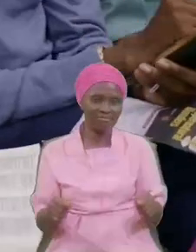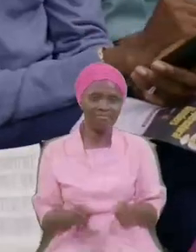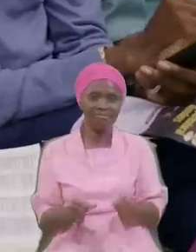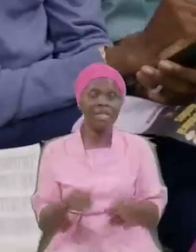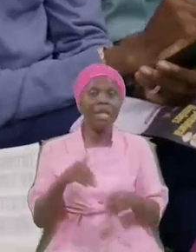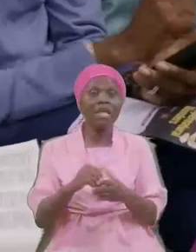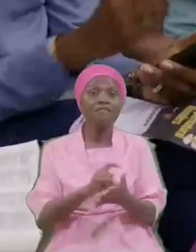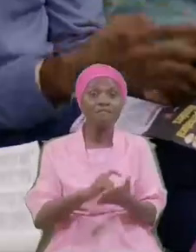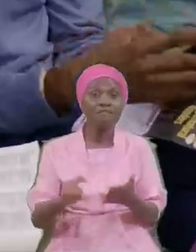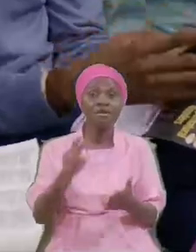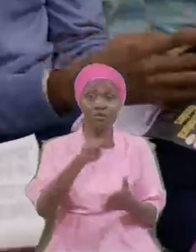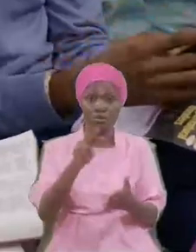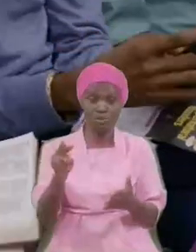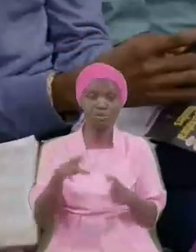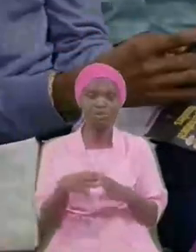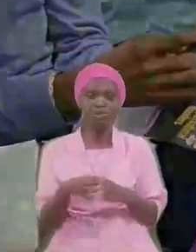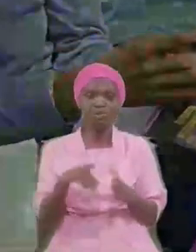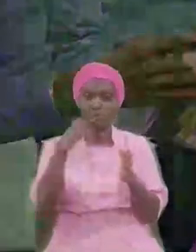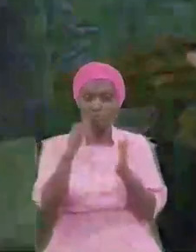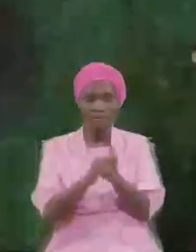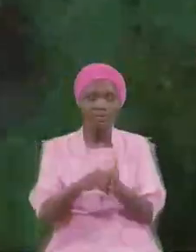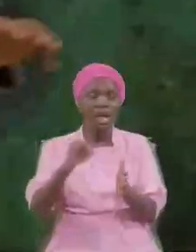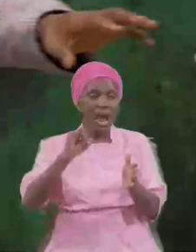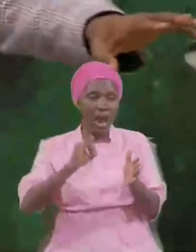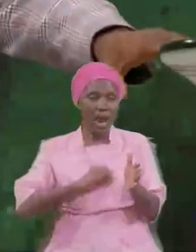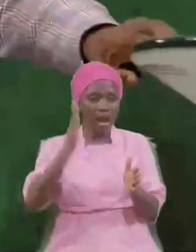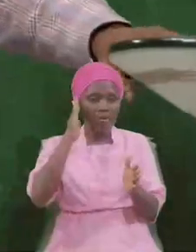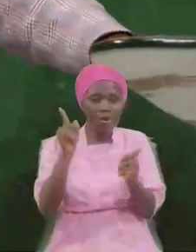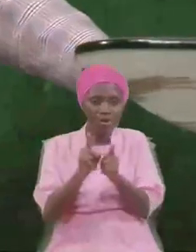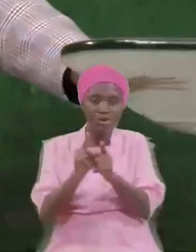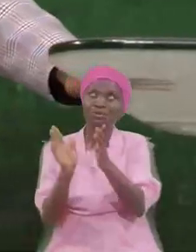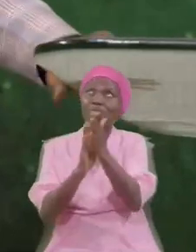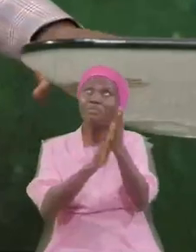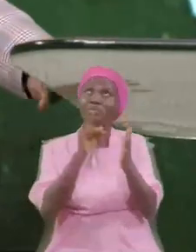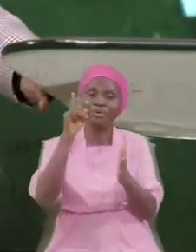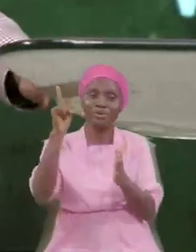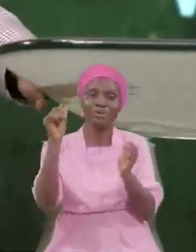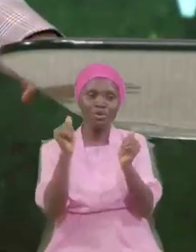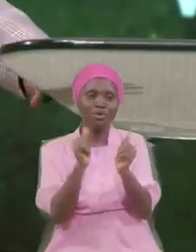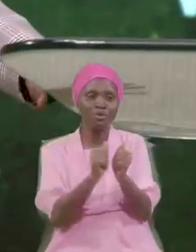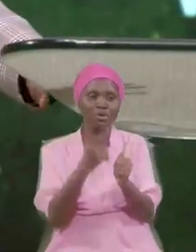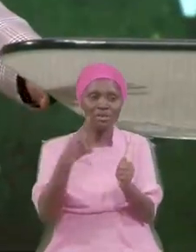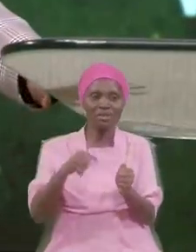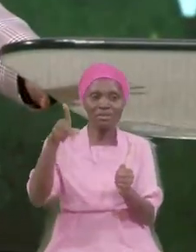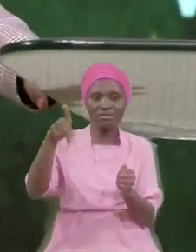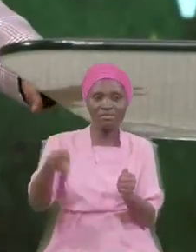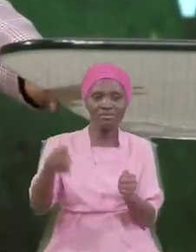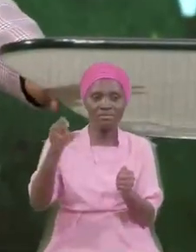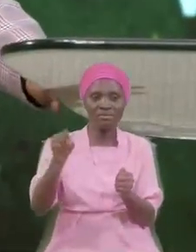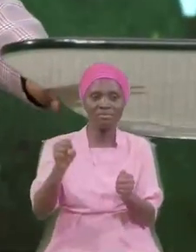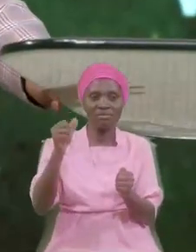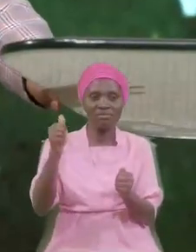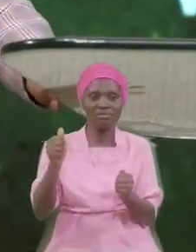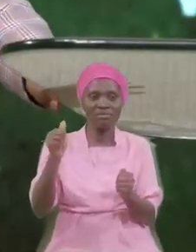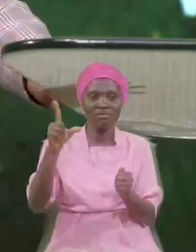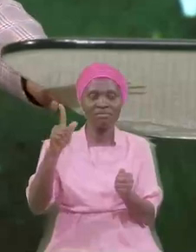parts. Verset 22. Je te louerai au son du luth. Je